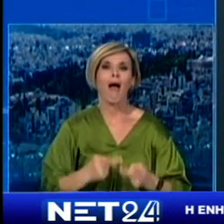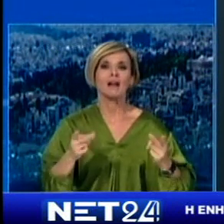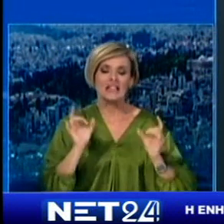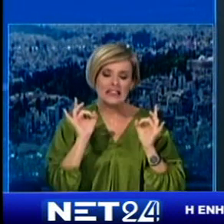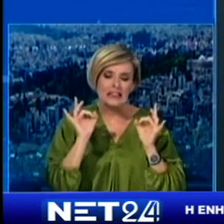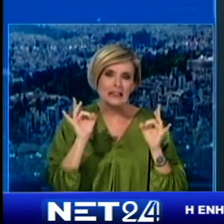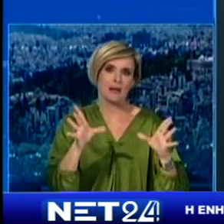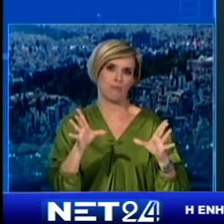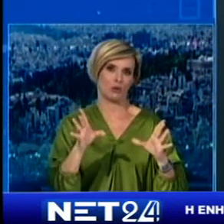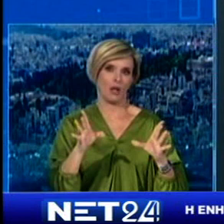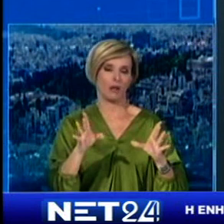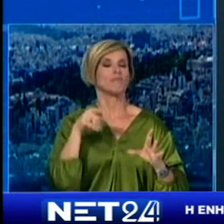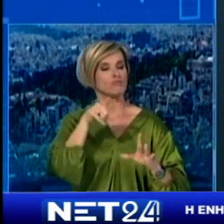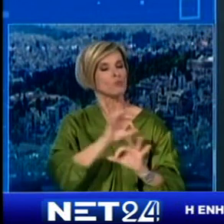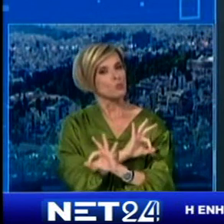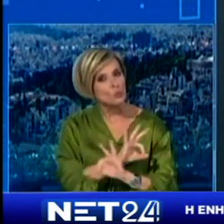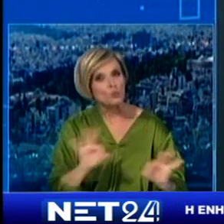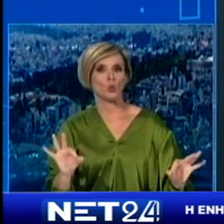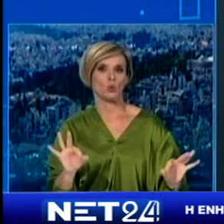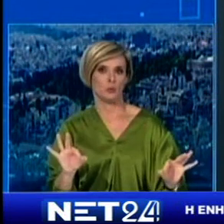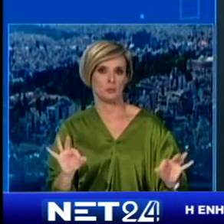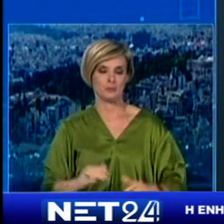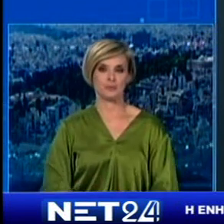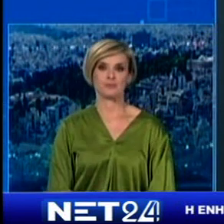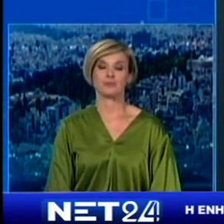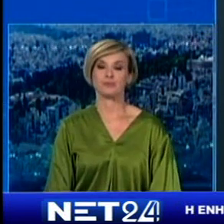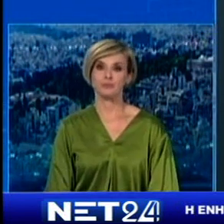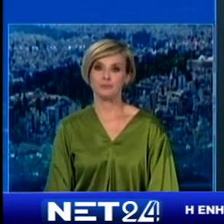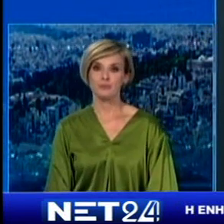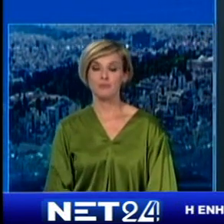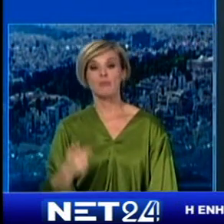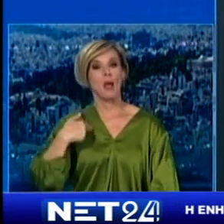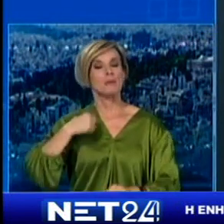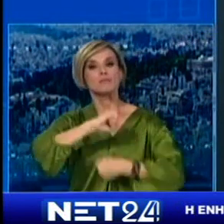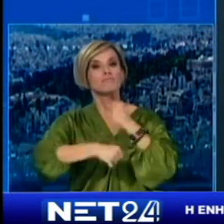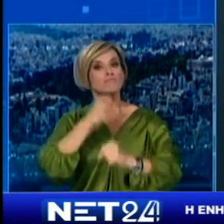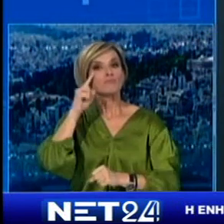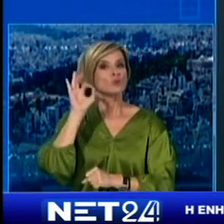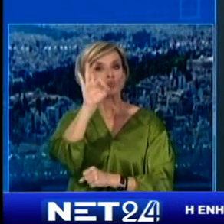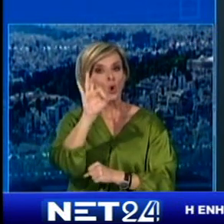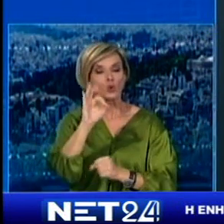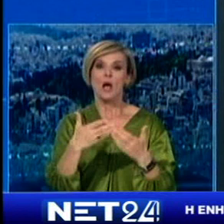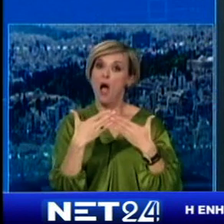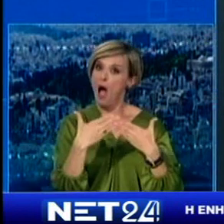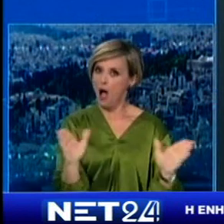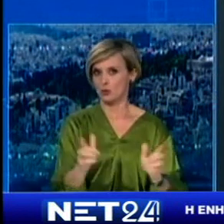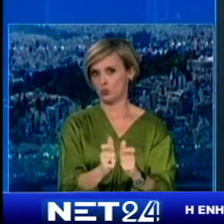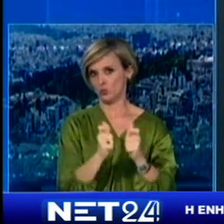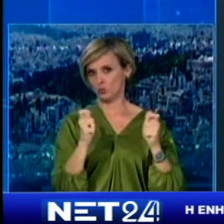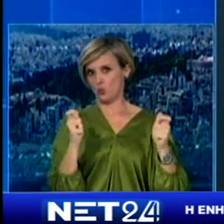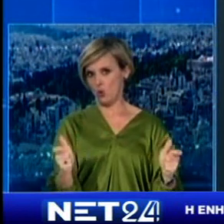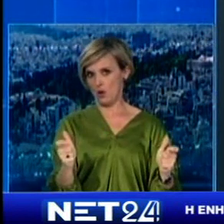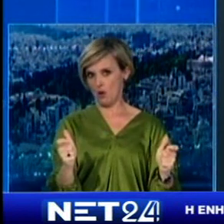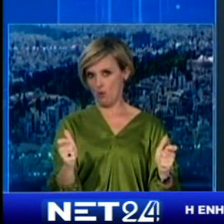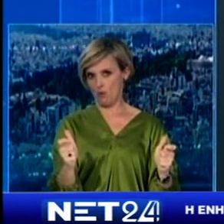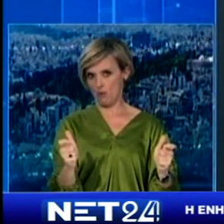προς τα μέσα και να μην υπάρχει διασπορά μεταξύ των μαθητών. Πρόθεσή μας είναι τα σχολεία να είναι ανοιχτά και το επιδημιολογικό φορτίο δείχνει